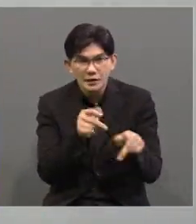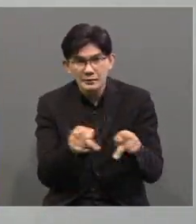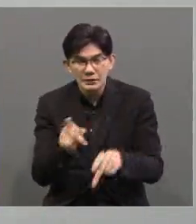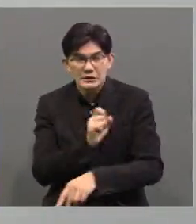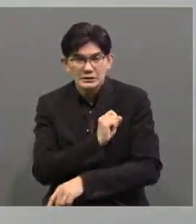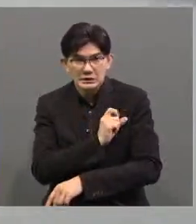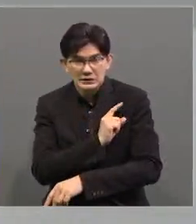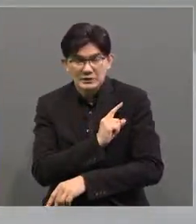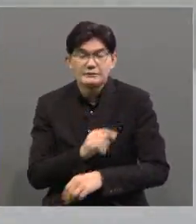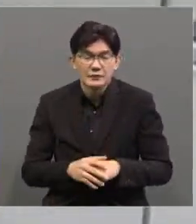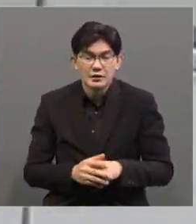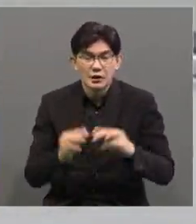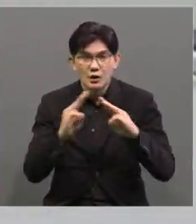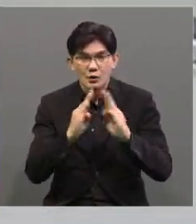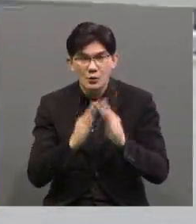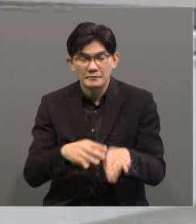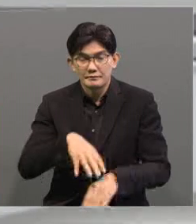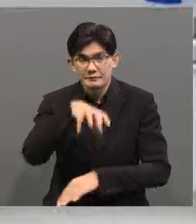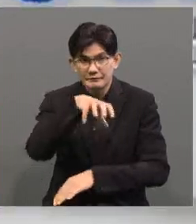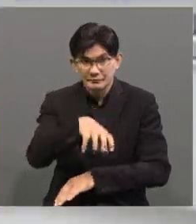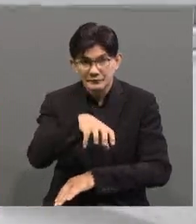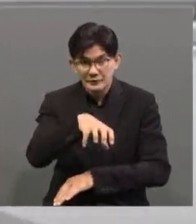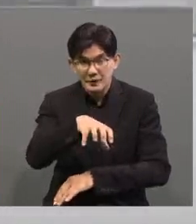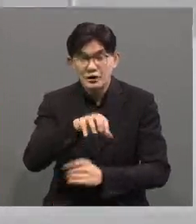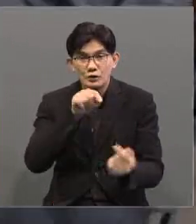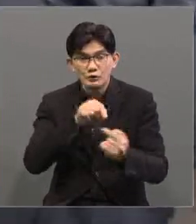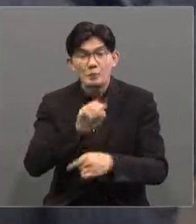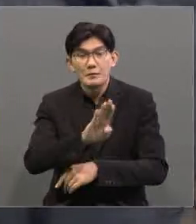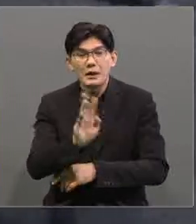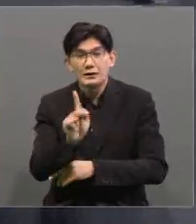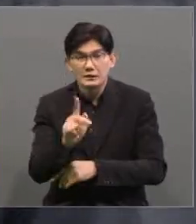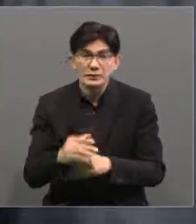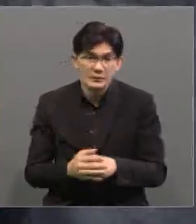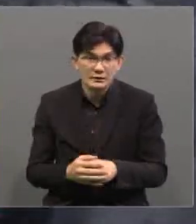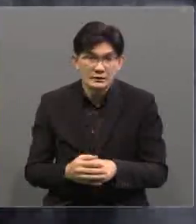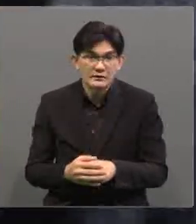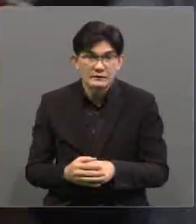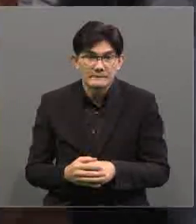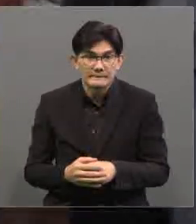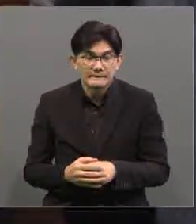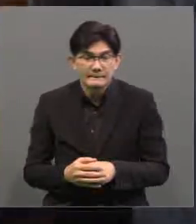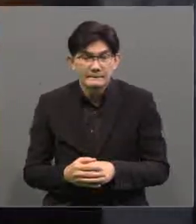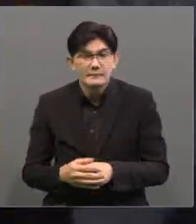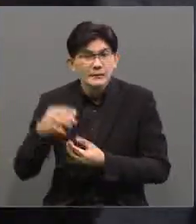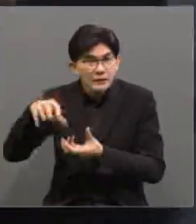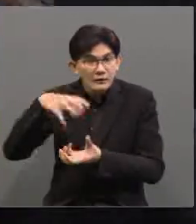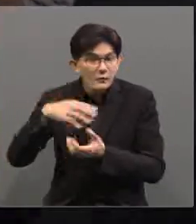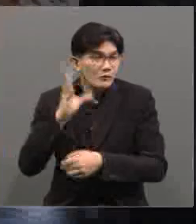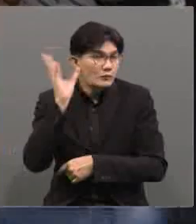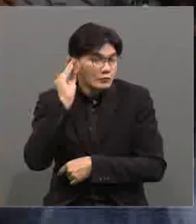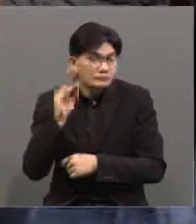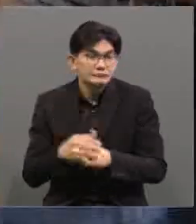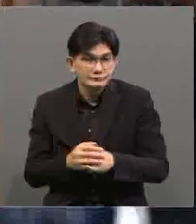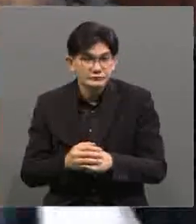ธีทางศาสนาที่วัดพระศรีมหาธาตุวรวิหารเขตบางเขนค่ะฟังข้อมูลจากทางญ